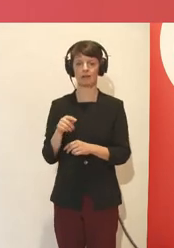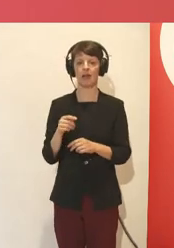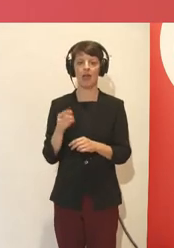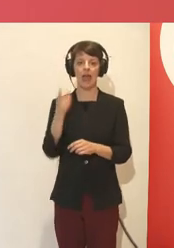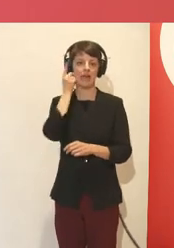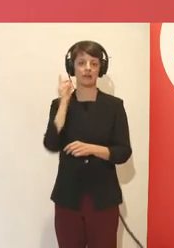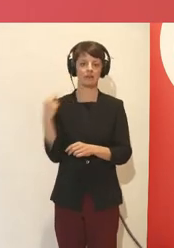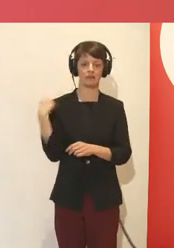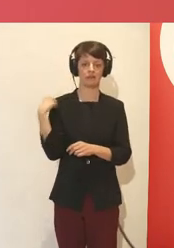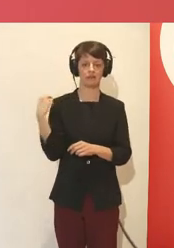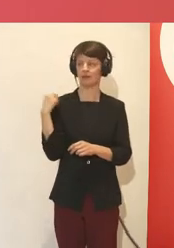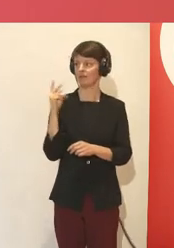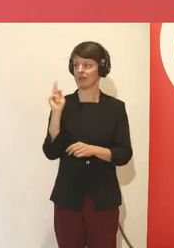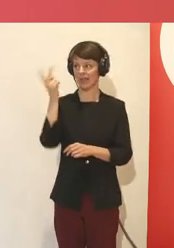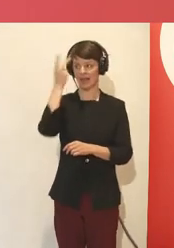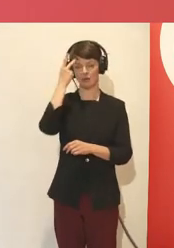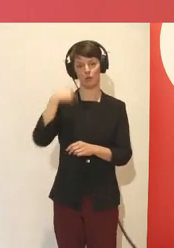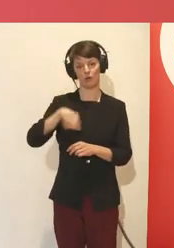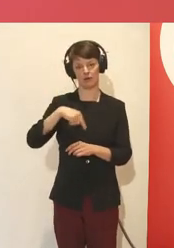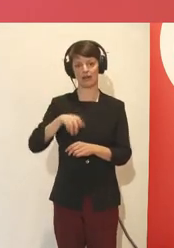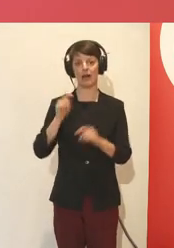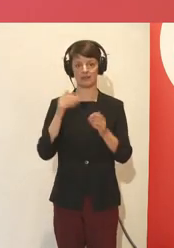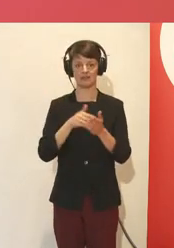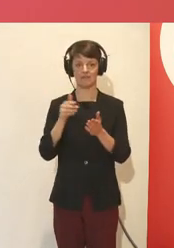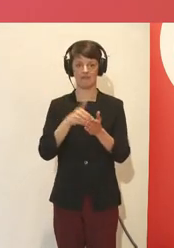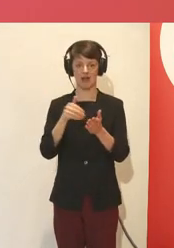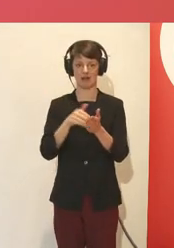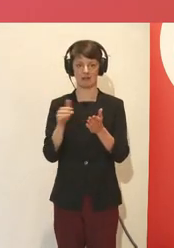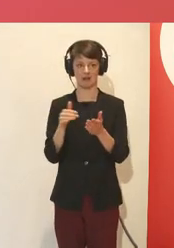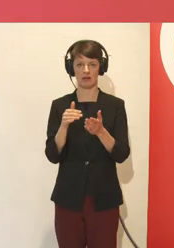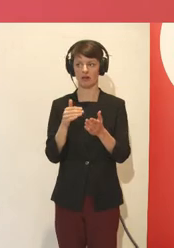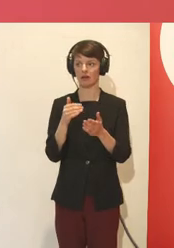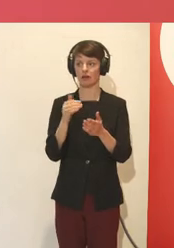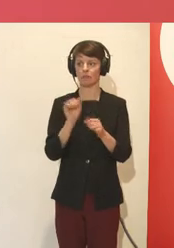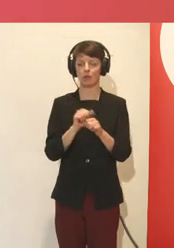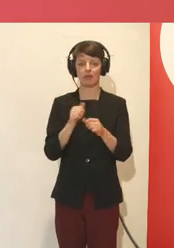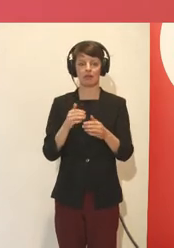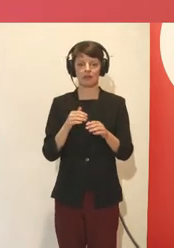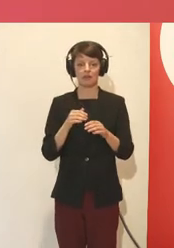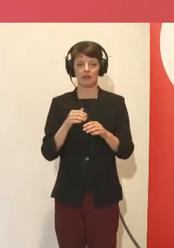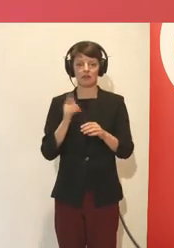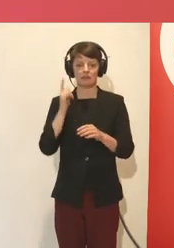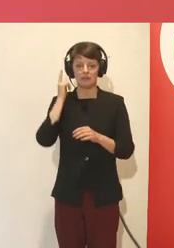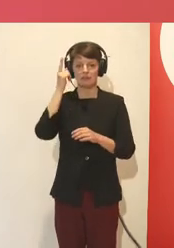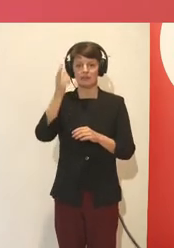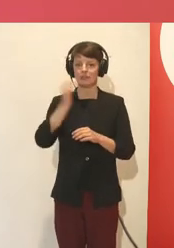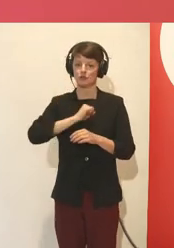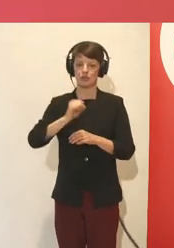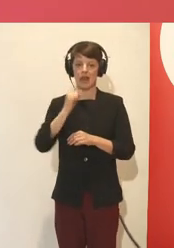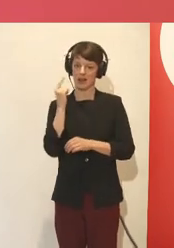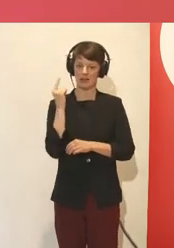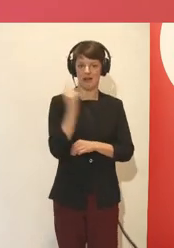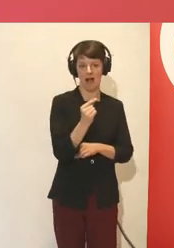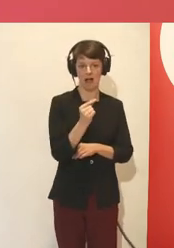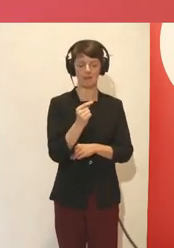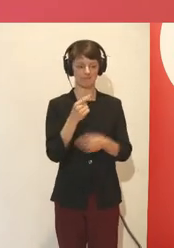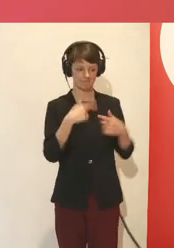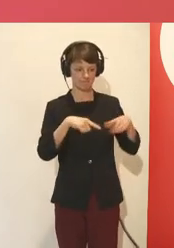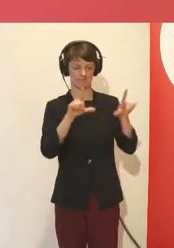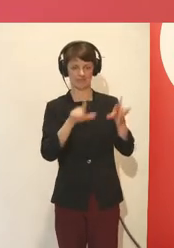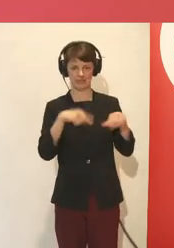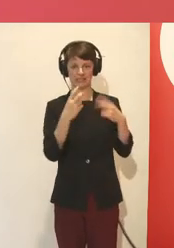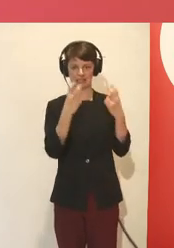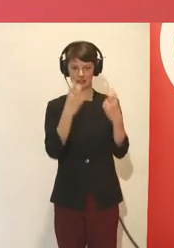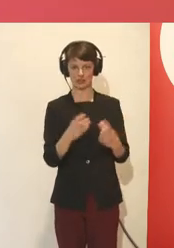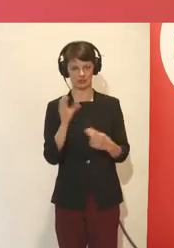das handy kurz es geht gleich weiter und vielleicht ist man auch noch nicht weit genug weg gelaufen um noch kurz nach hause zu gehen und dort die nächste